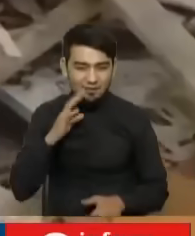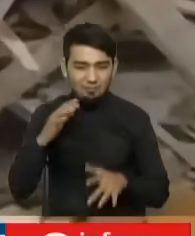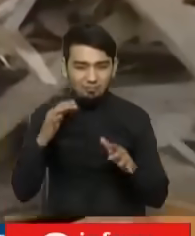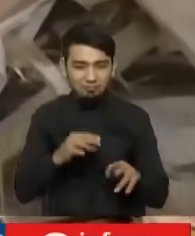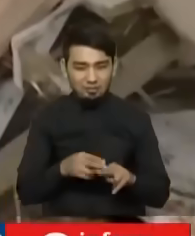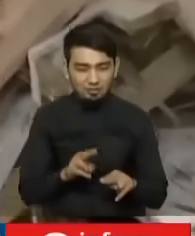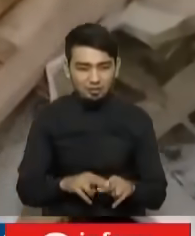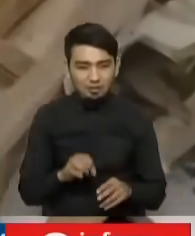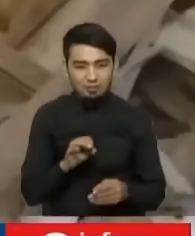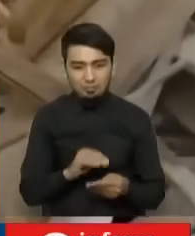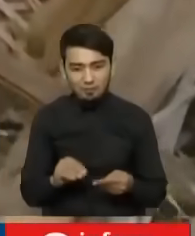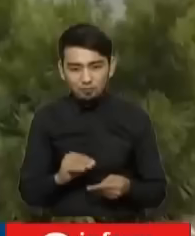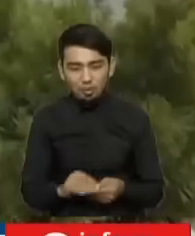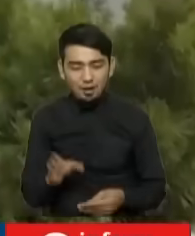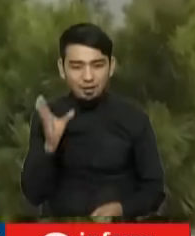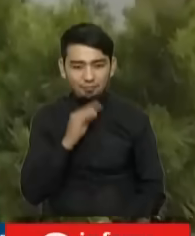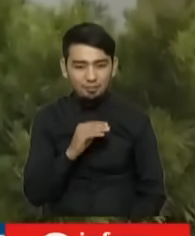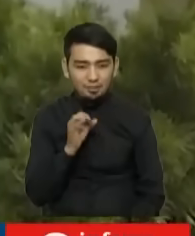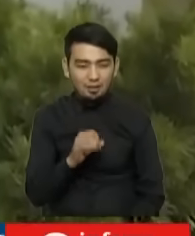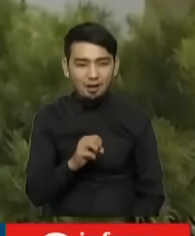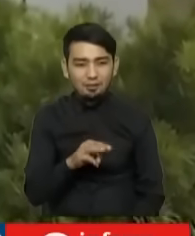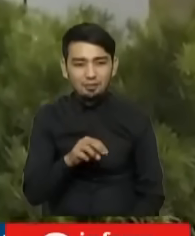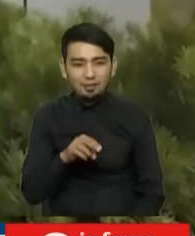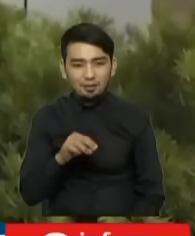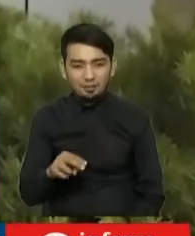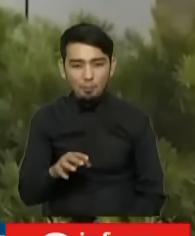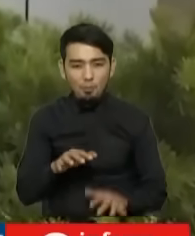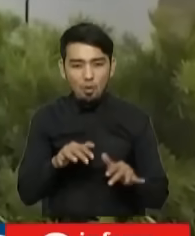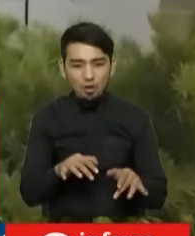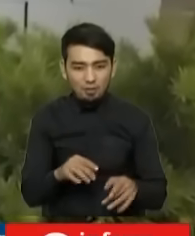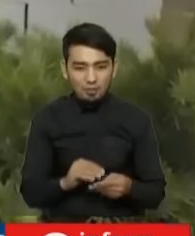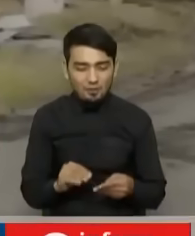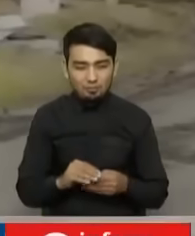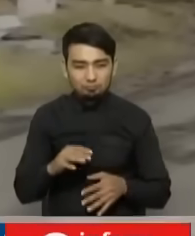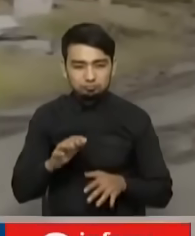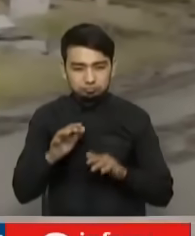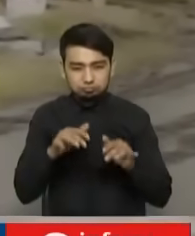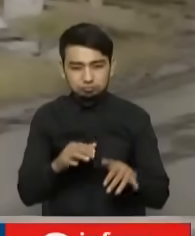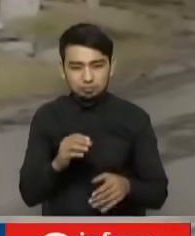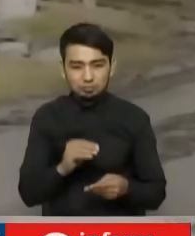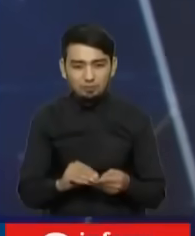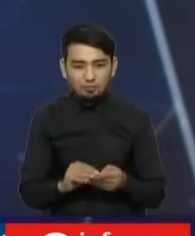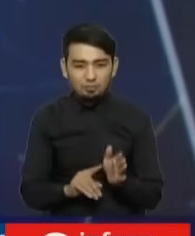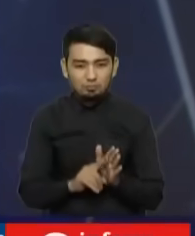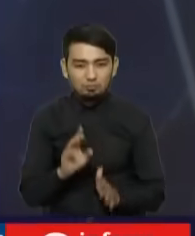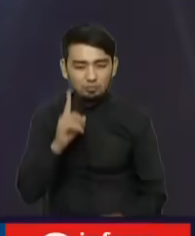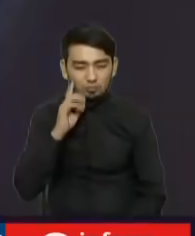оралып, қайта соғу мүмкін. Атлант мұхитында басталған дауыл қарашаға дейін жалғасады деген болжам бар.